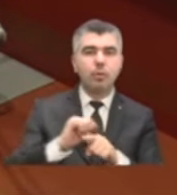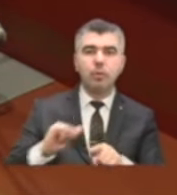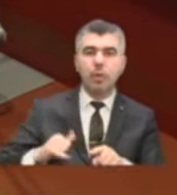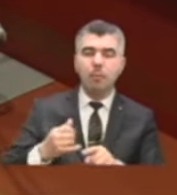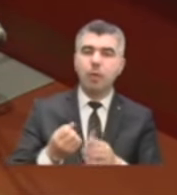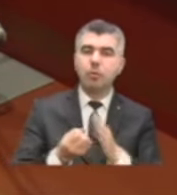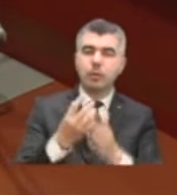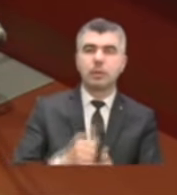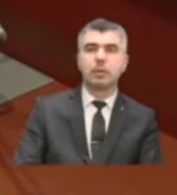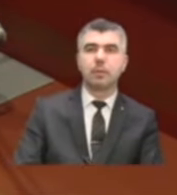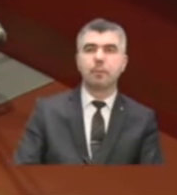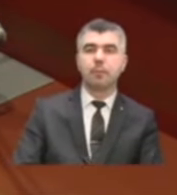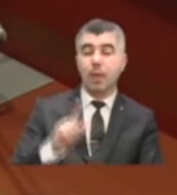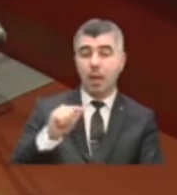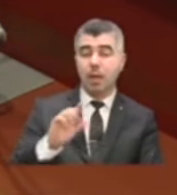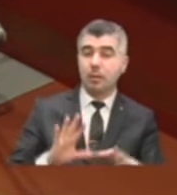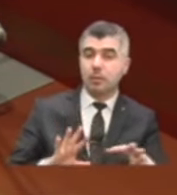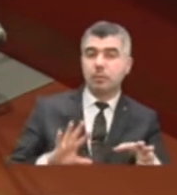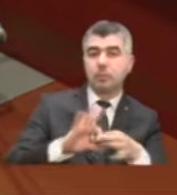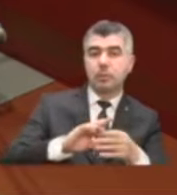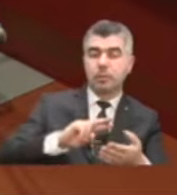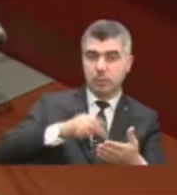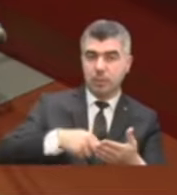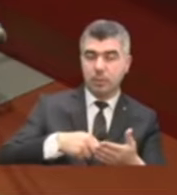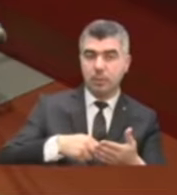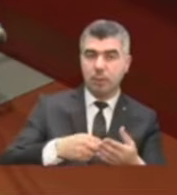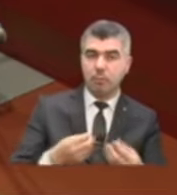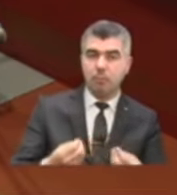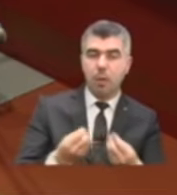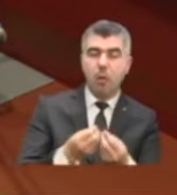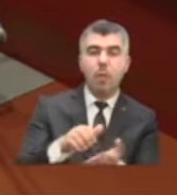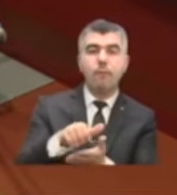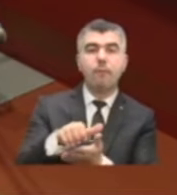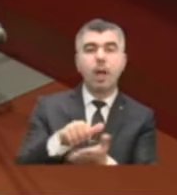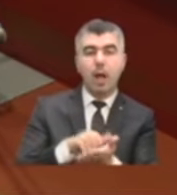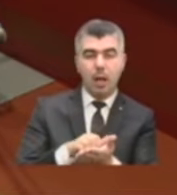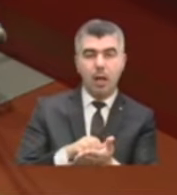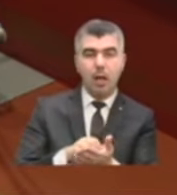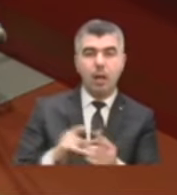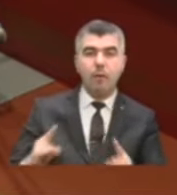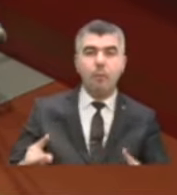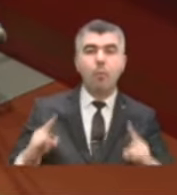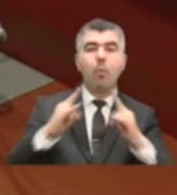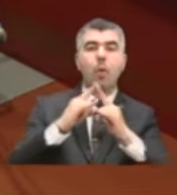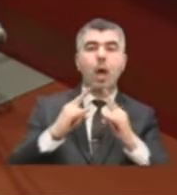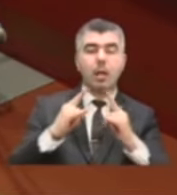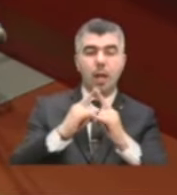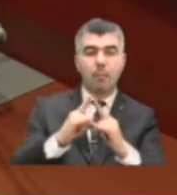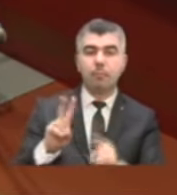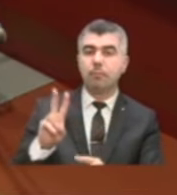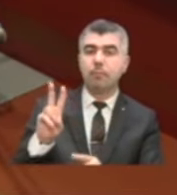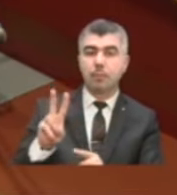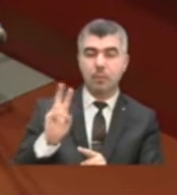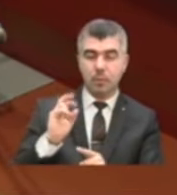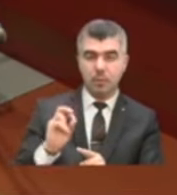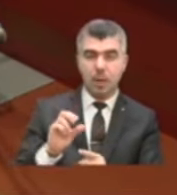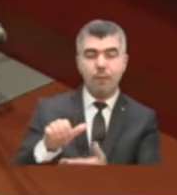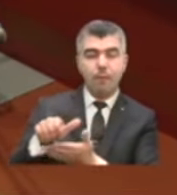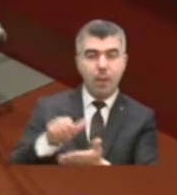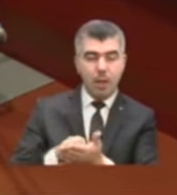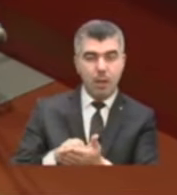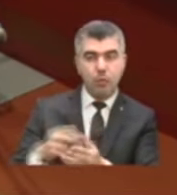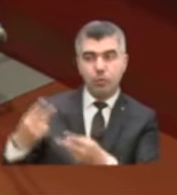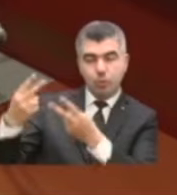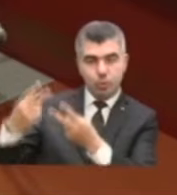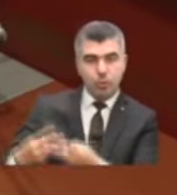جديده. كذلك في اطار شراكه مع الفلاحه درنا مخيمات فلاحيه، الهدف منهم ما هو؟ هو اننا نجيبوا ذوك الشباب